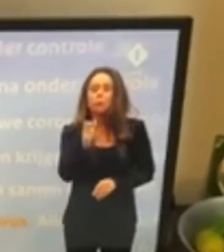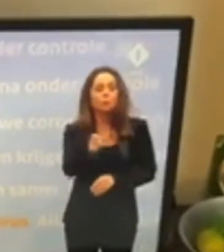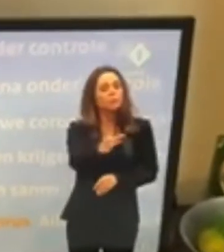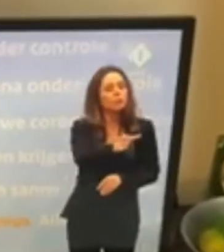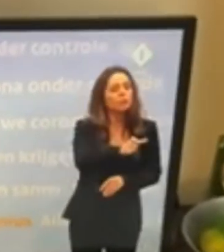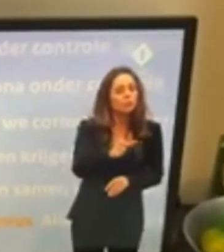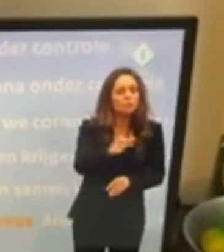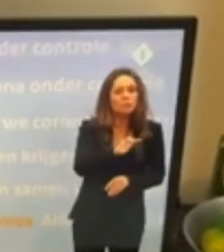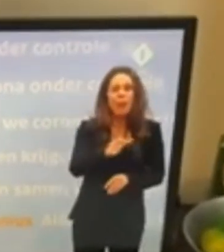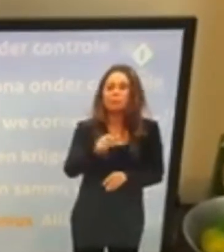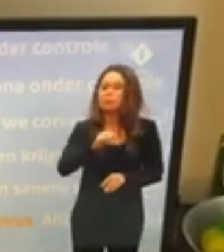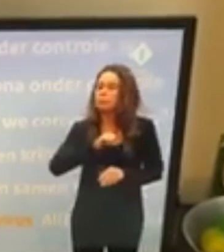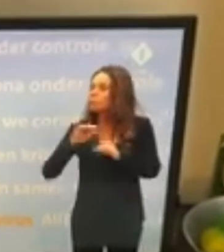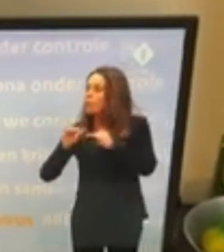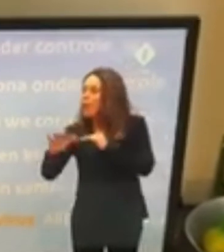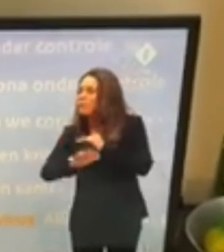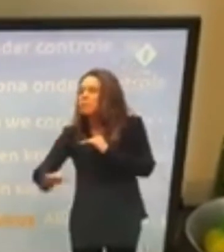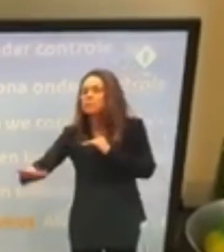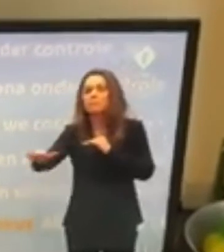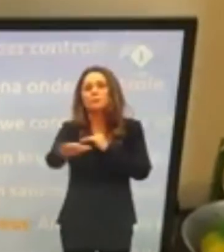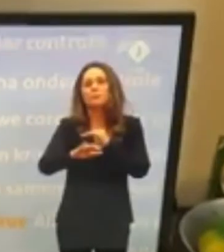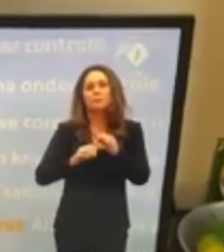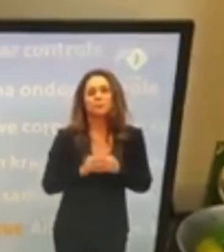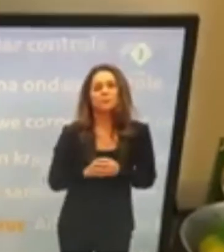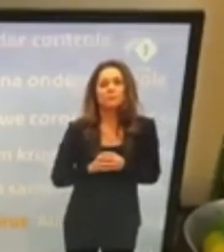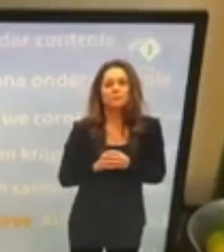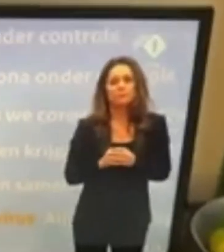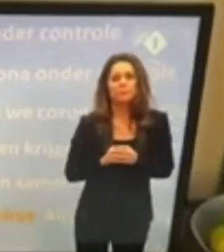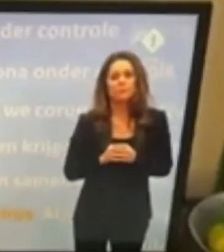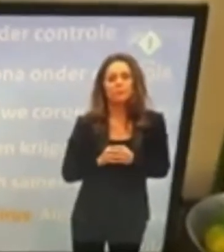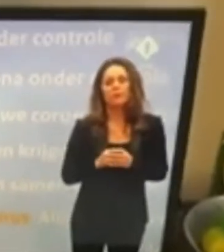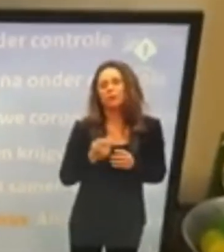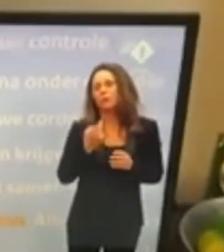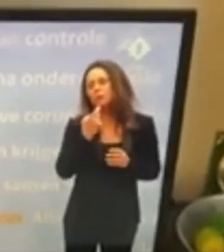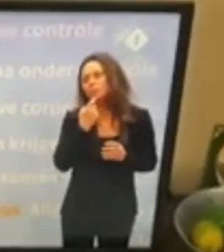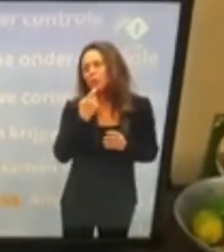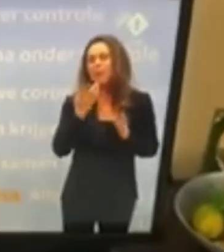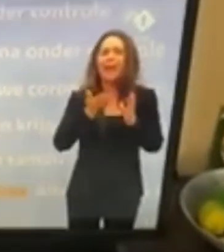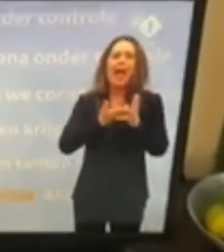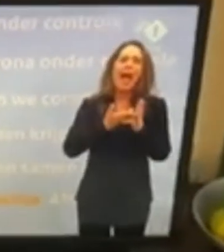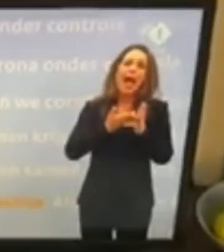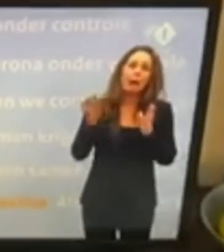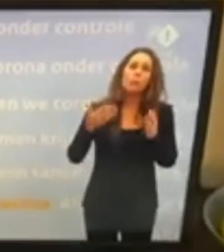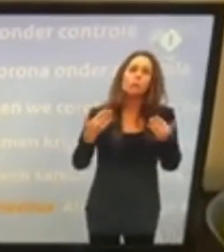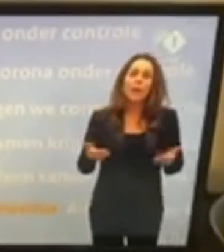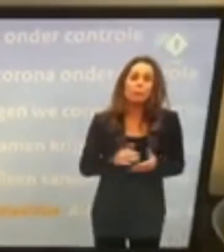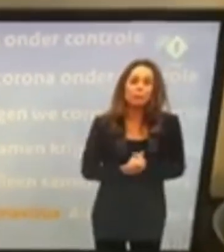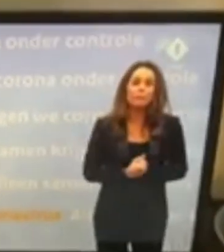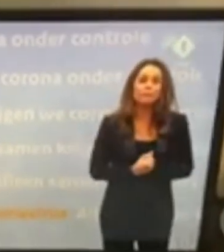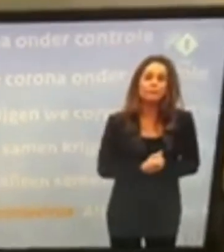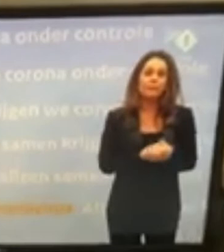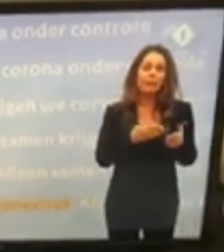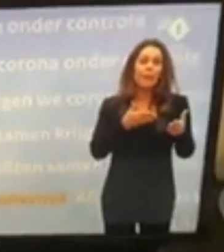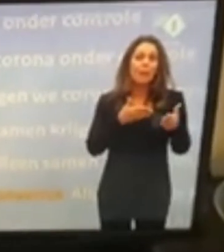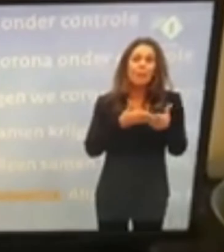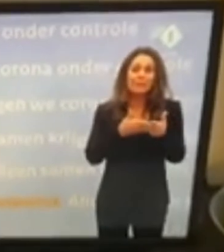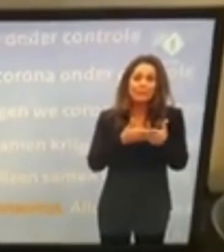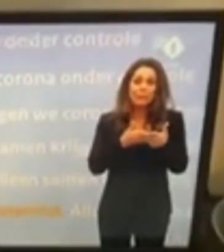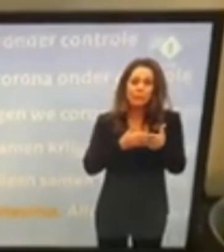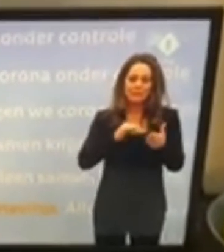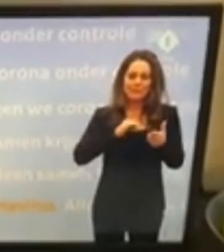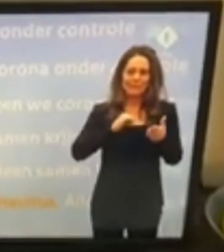en op het platteland. En natuurlijk, er zijn uitzonderingen, maar dan geldt wel het principe dat je een door